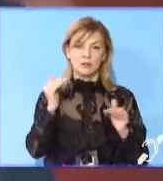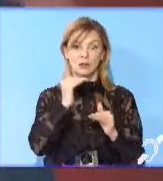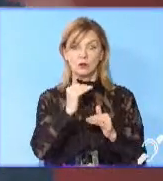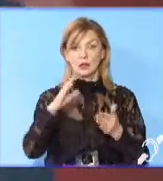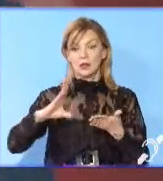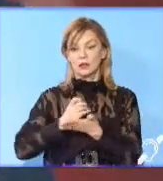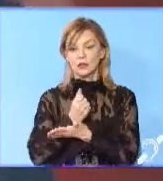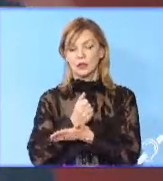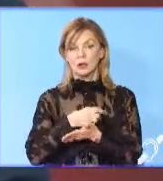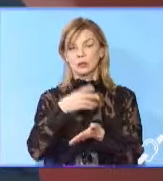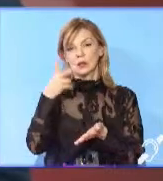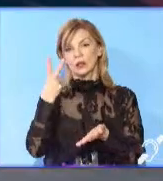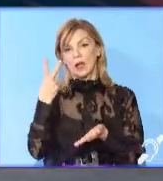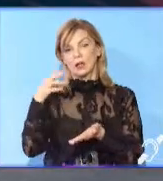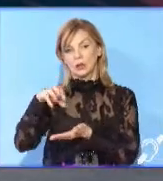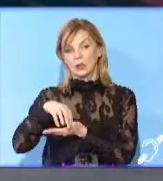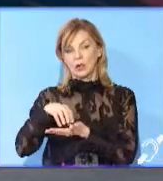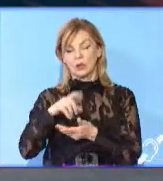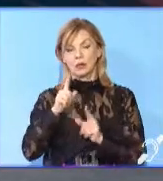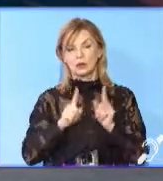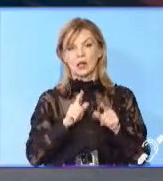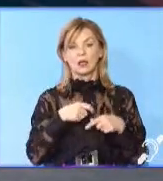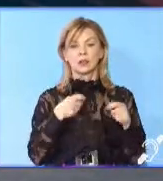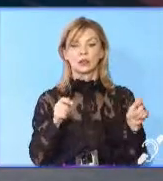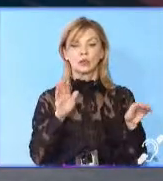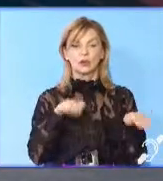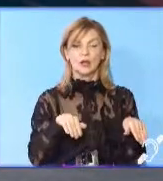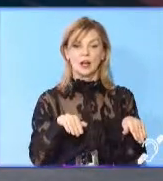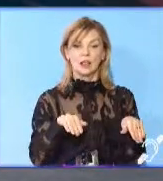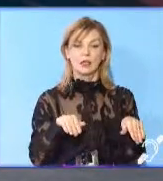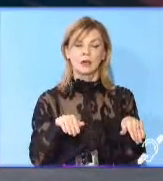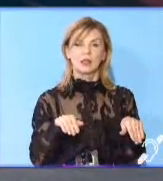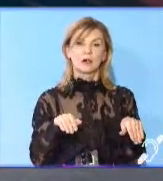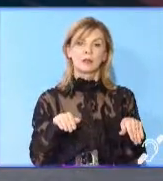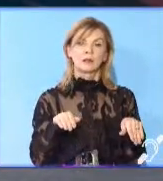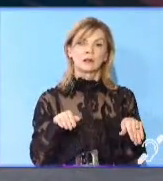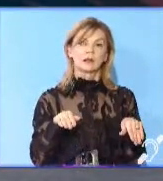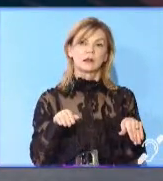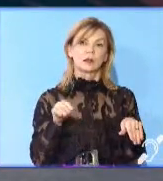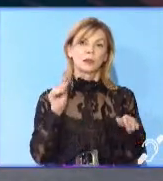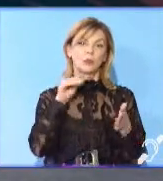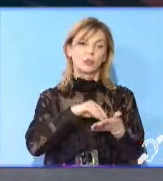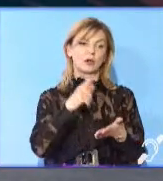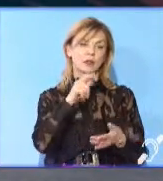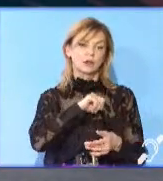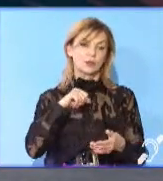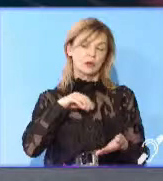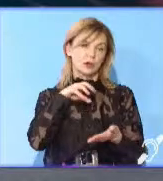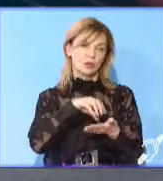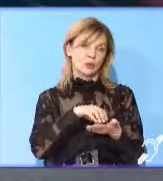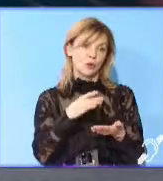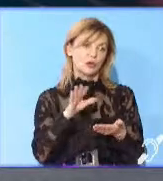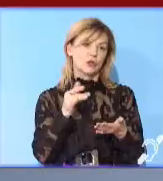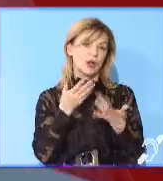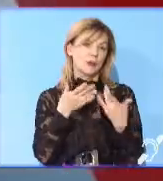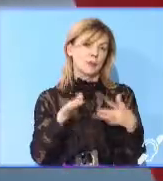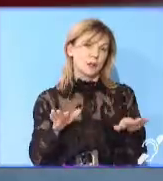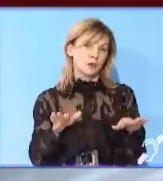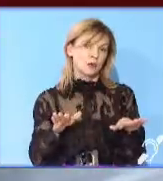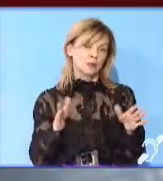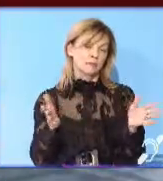de câștigul din altă parte. Dacă tot ce ai e pus în același coș, ăla s-a prăbușit, la revedere, s-a dus totul de